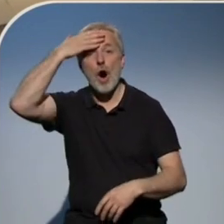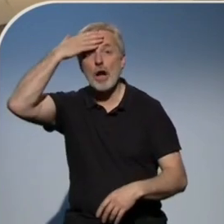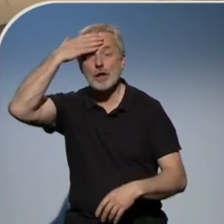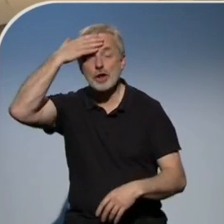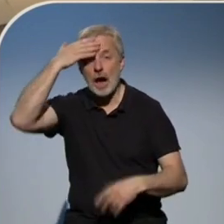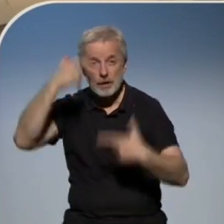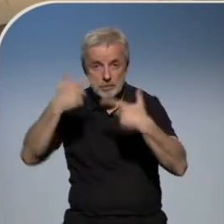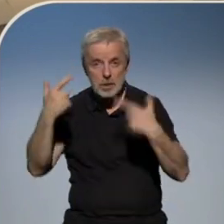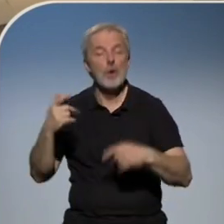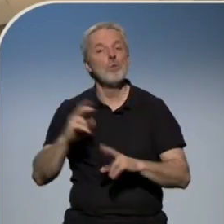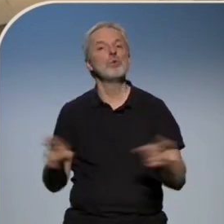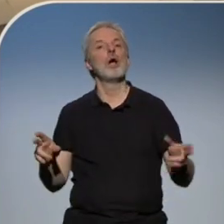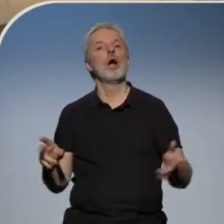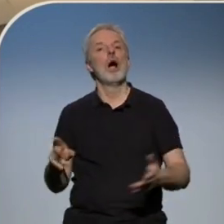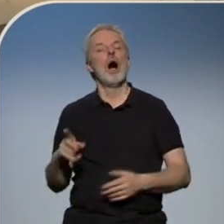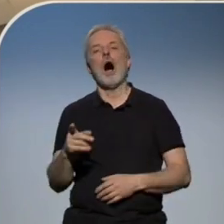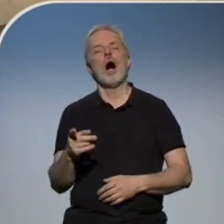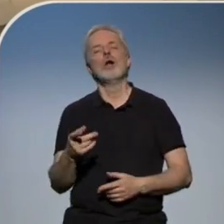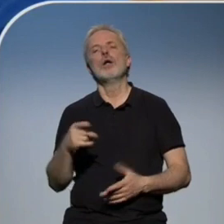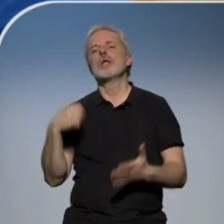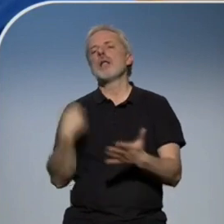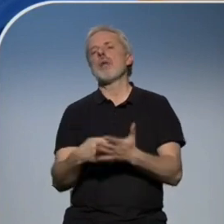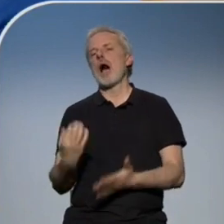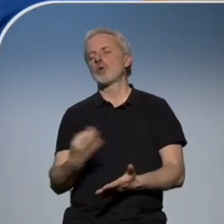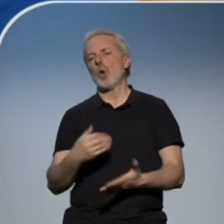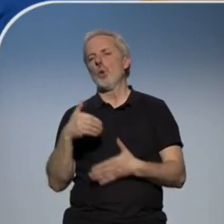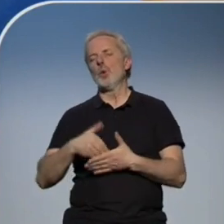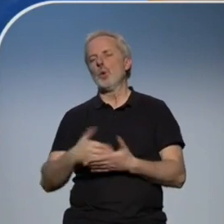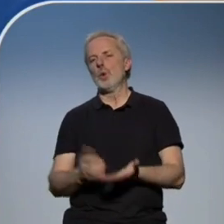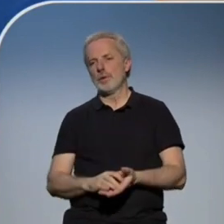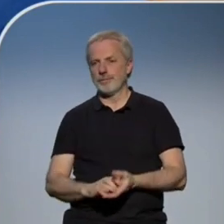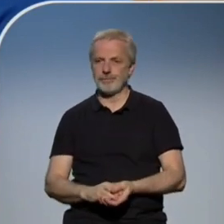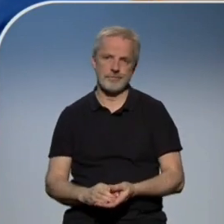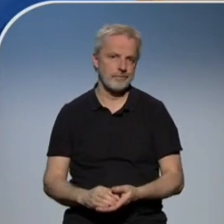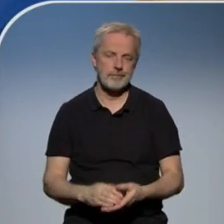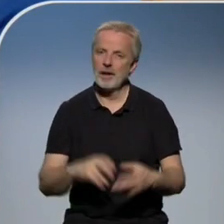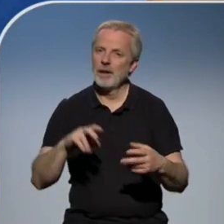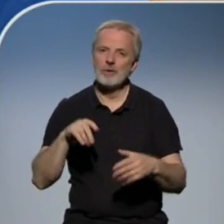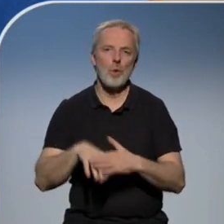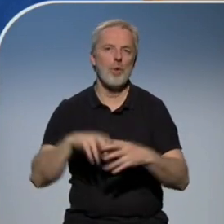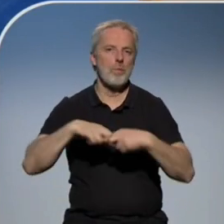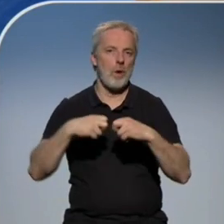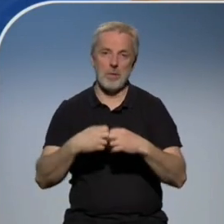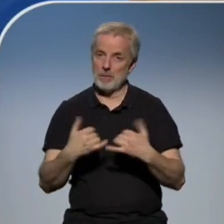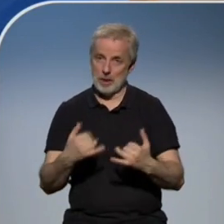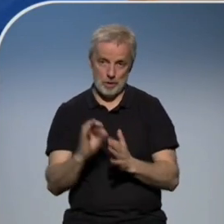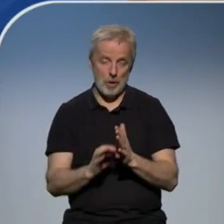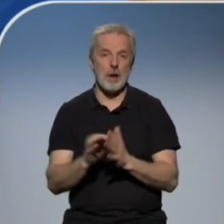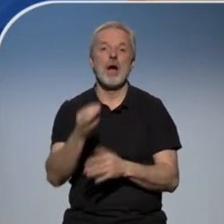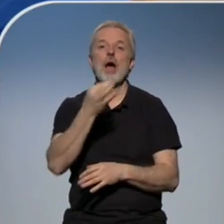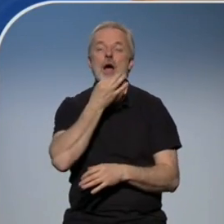Cokoliv. Co nám to signalizuje? Určitě bychom k tomu měli být pozorní. To je problém doby. Pokud by rodiče měli ekonomické zázemí a podporu